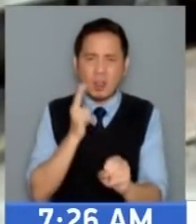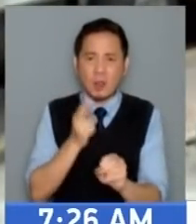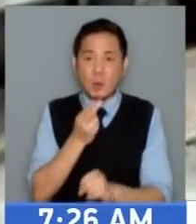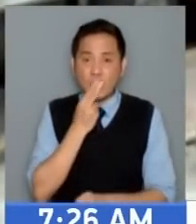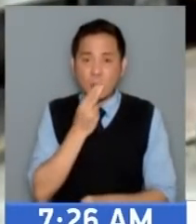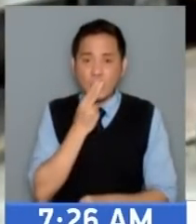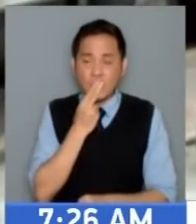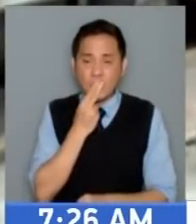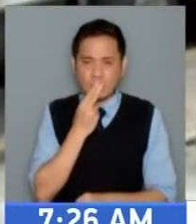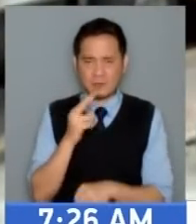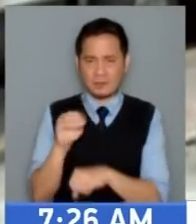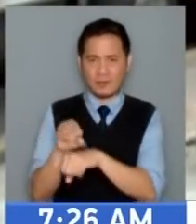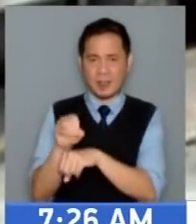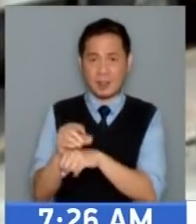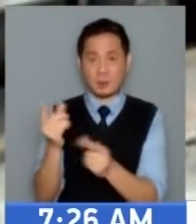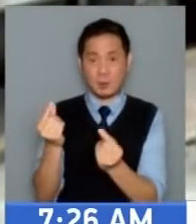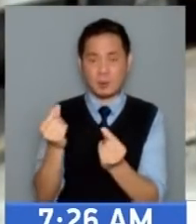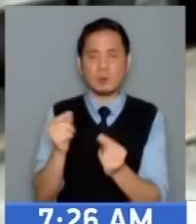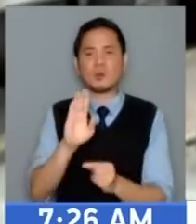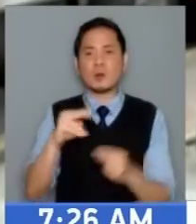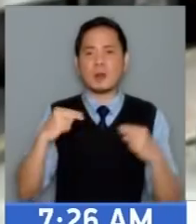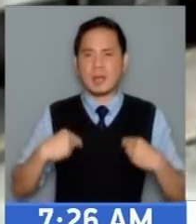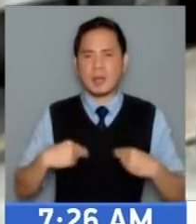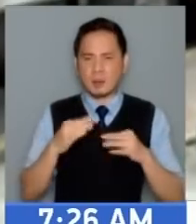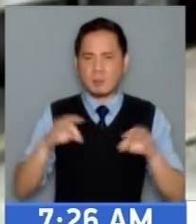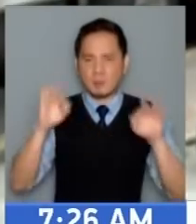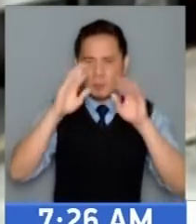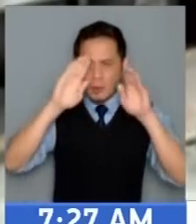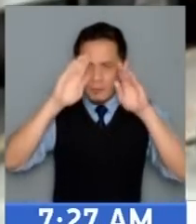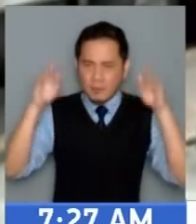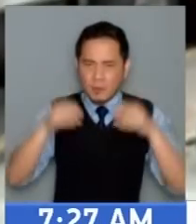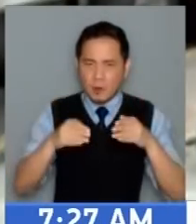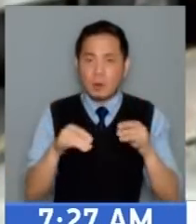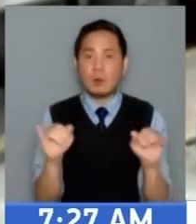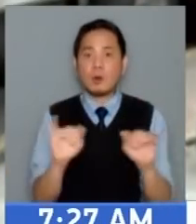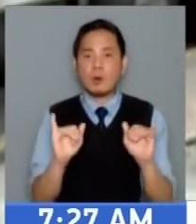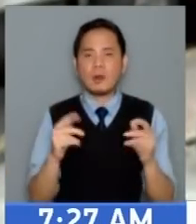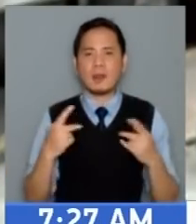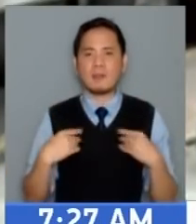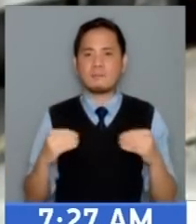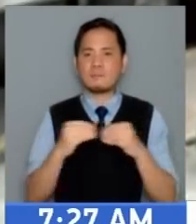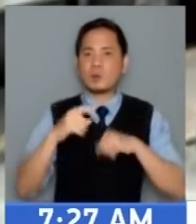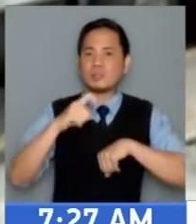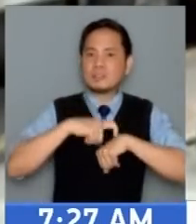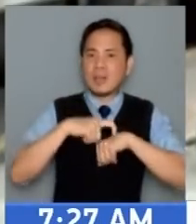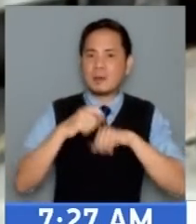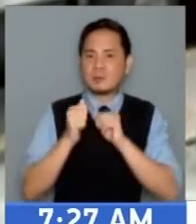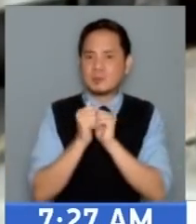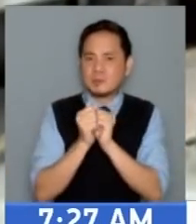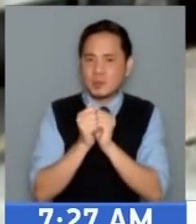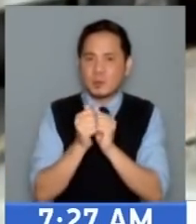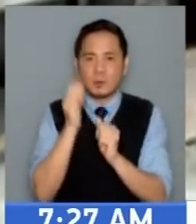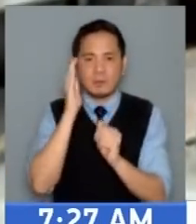na lang daw yung kalusugan at syempre yung mas mahabang oras kasama ang pamilya. Candy lang daw, sapat na.